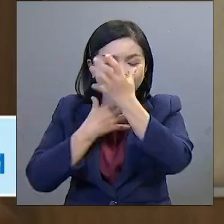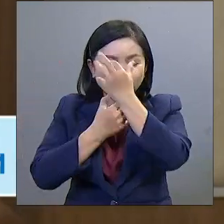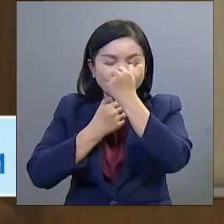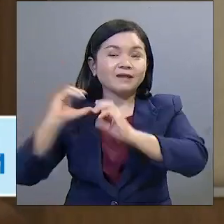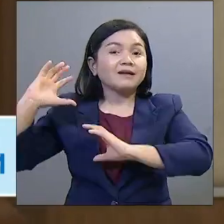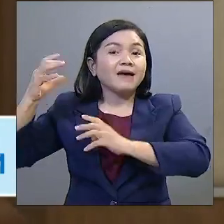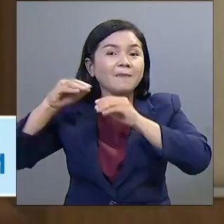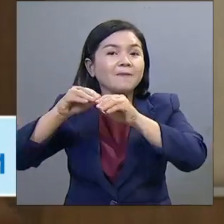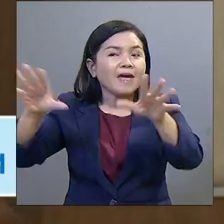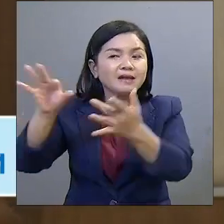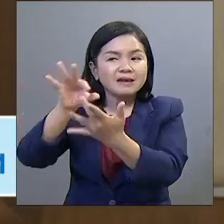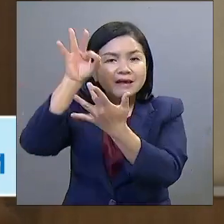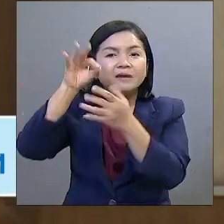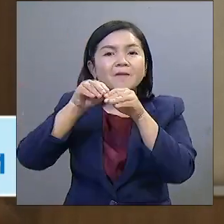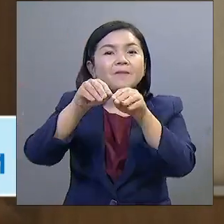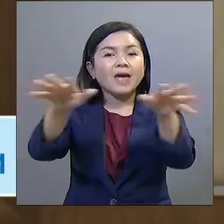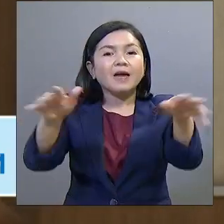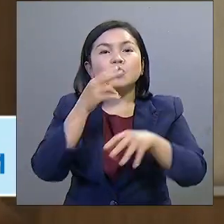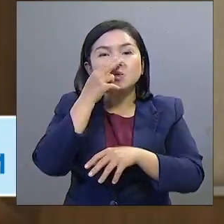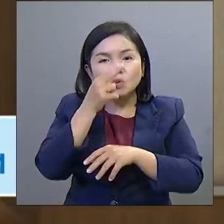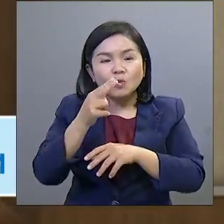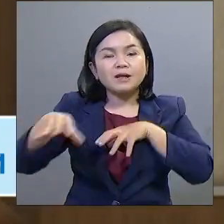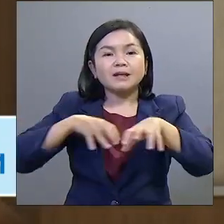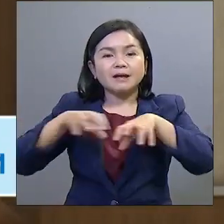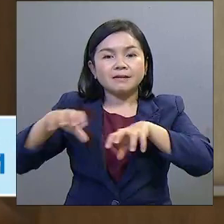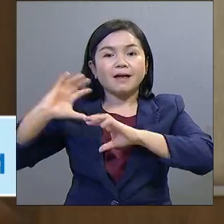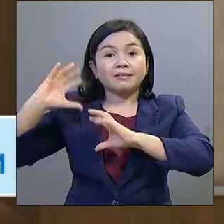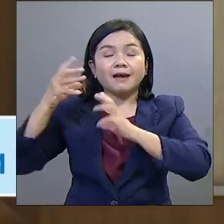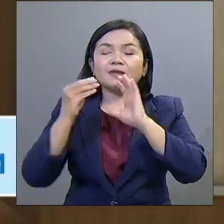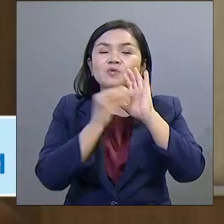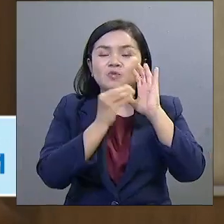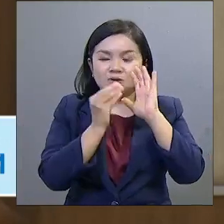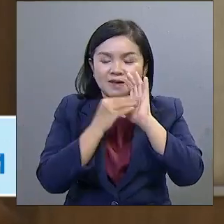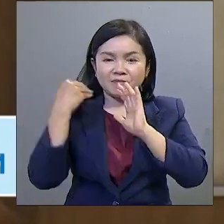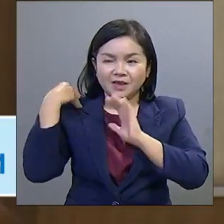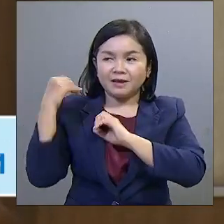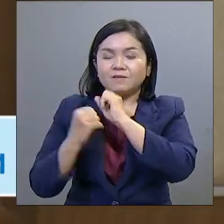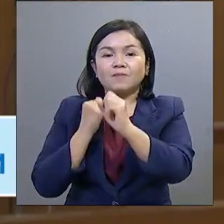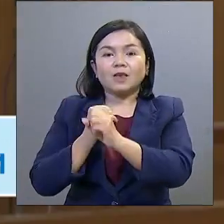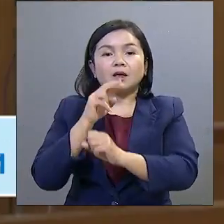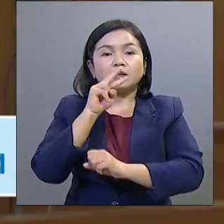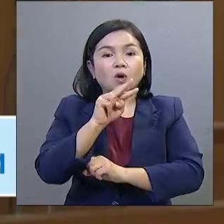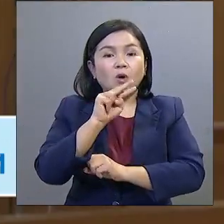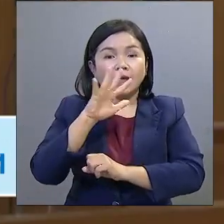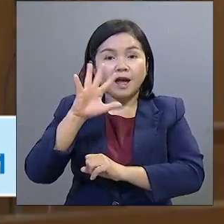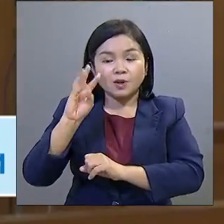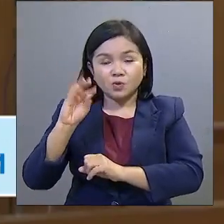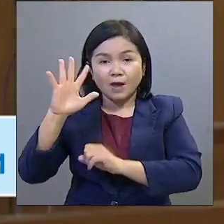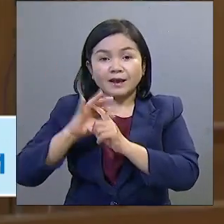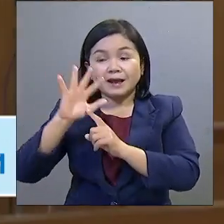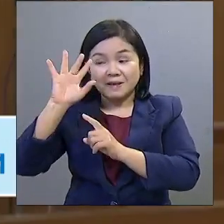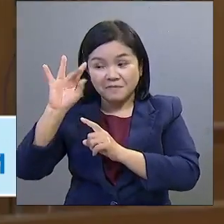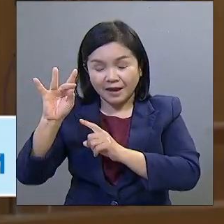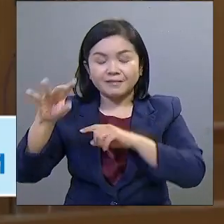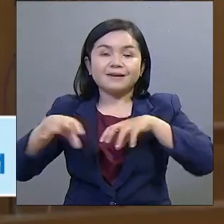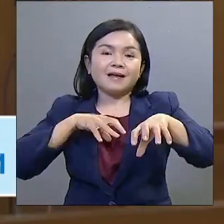นตร์ที่คัดเลือกมาจัดฉายในเทศกาลภาพยนตร์อาเซียนแห่งกรุงเทพมหานคร2565ครั้งที่8ที่จะมีขึ้นอีกด้ว